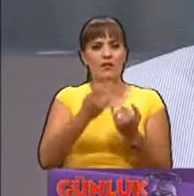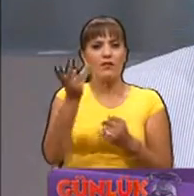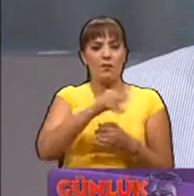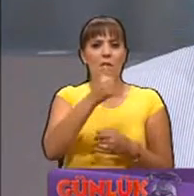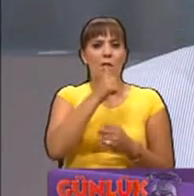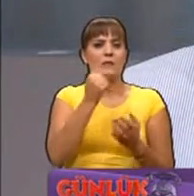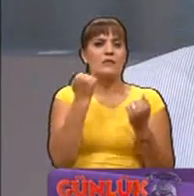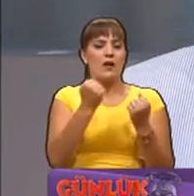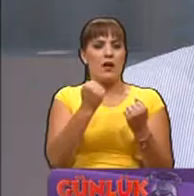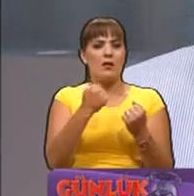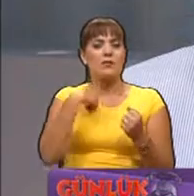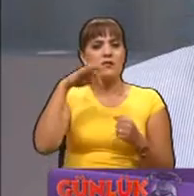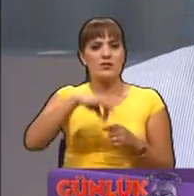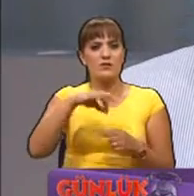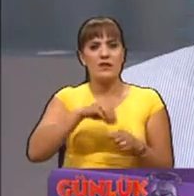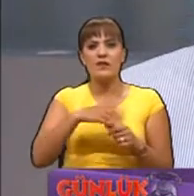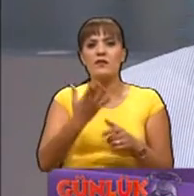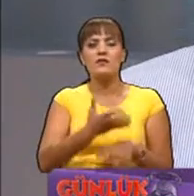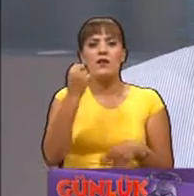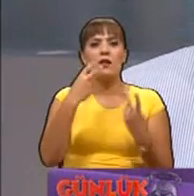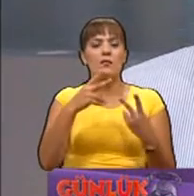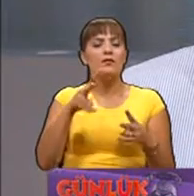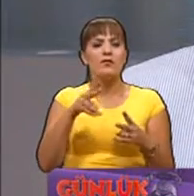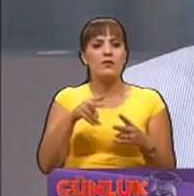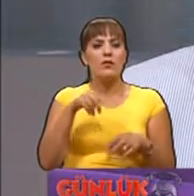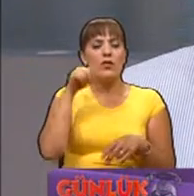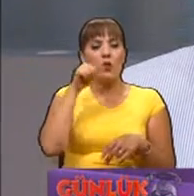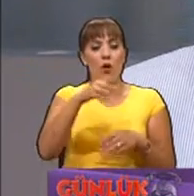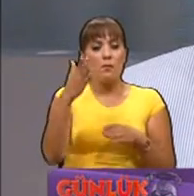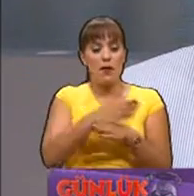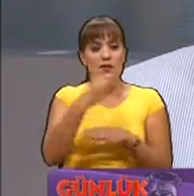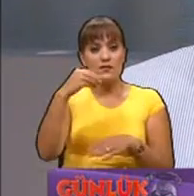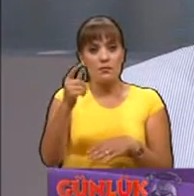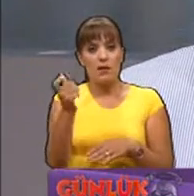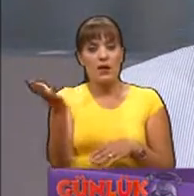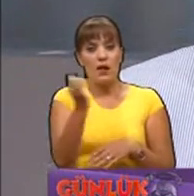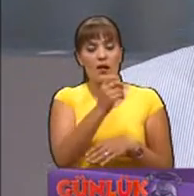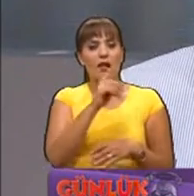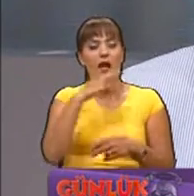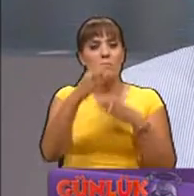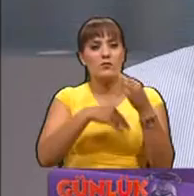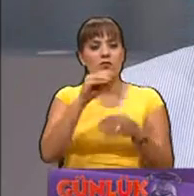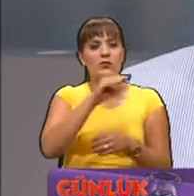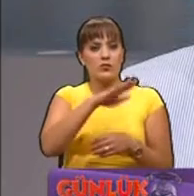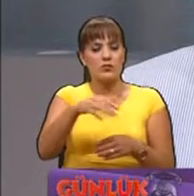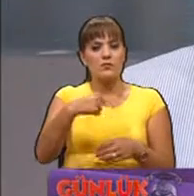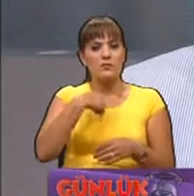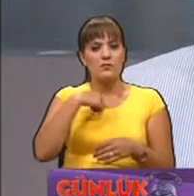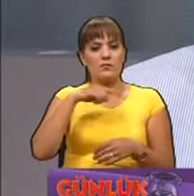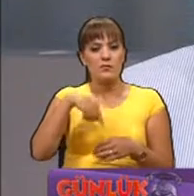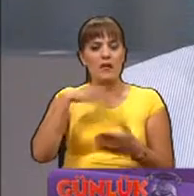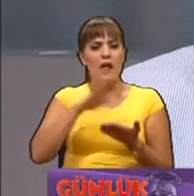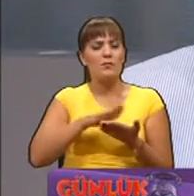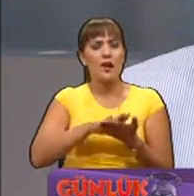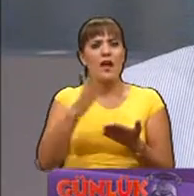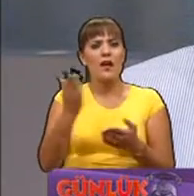babam sağ. Biz şimdi nasıl alabileceğiz? O malını satıp parasını alan amcamın çocukları biz,